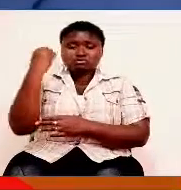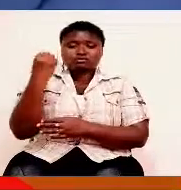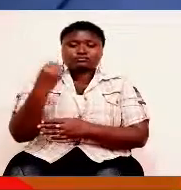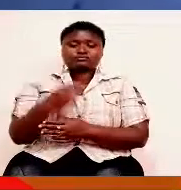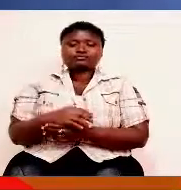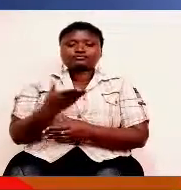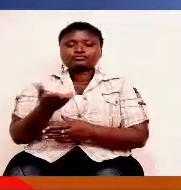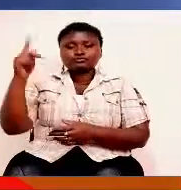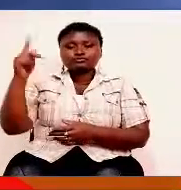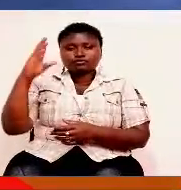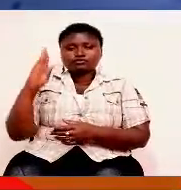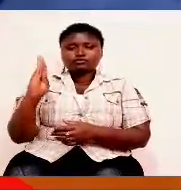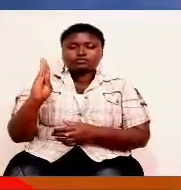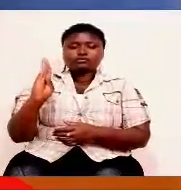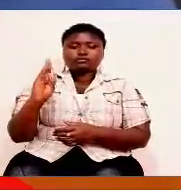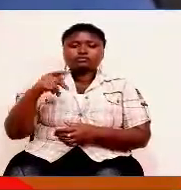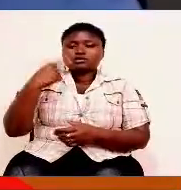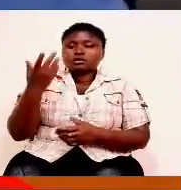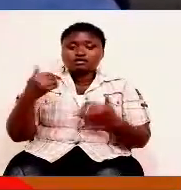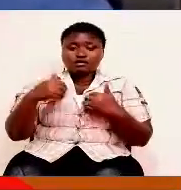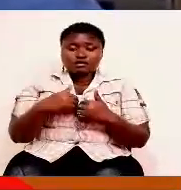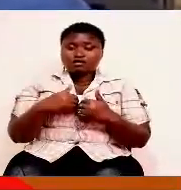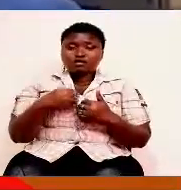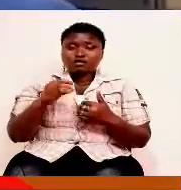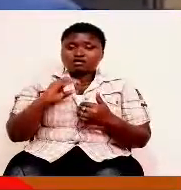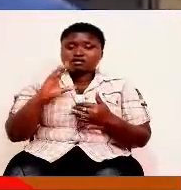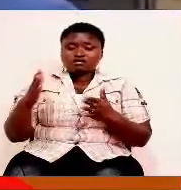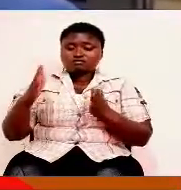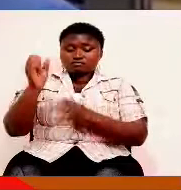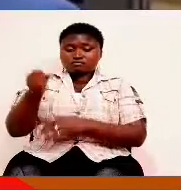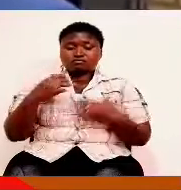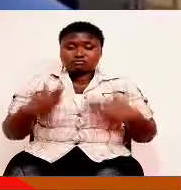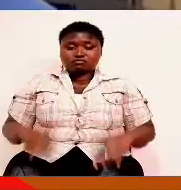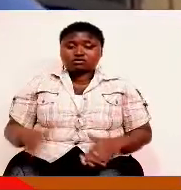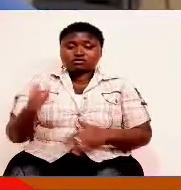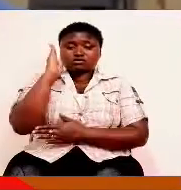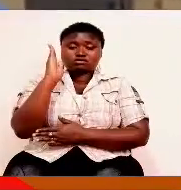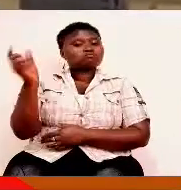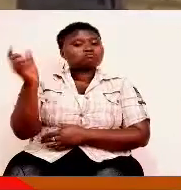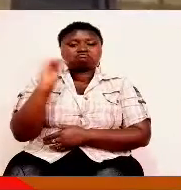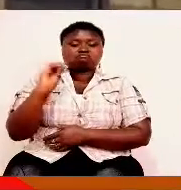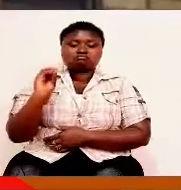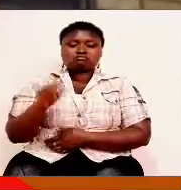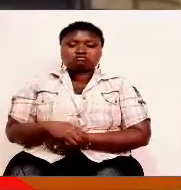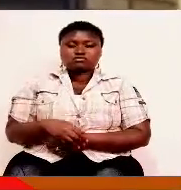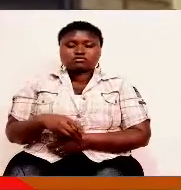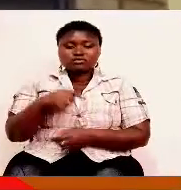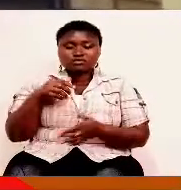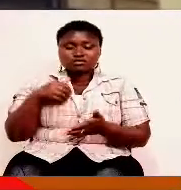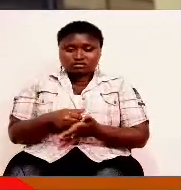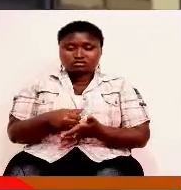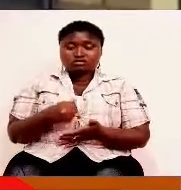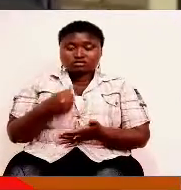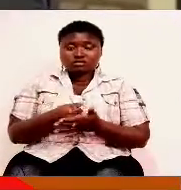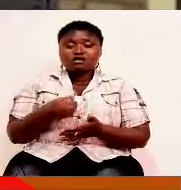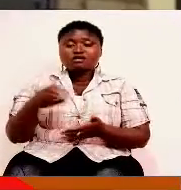president having security is not a favor that you give to the deputy president to give security. It's a right,